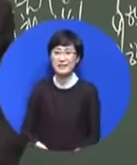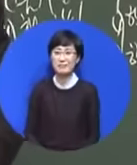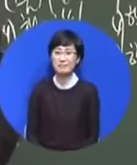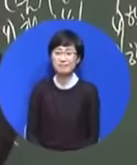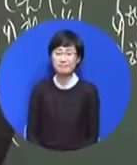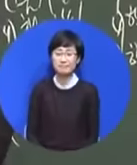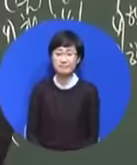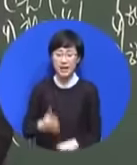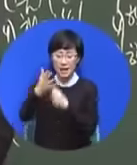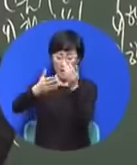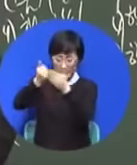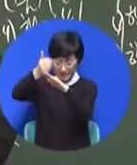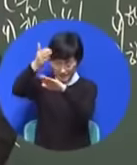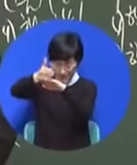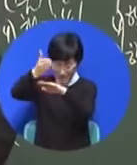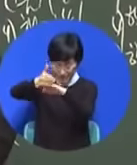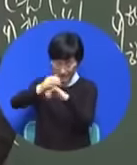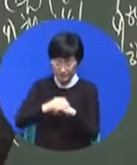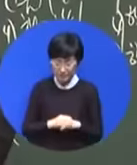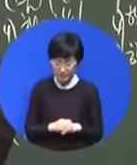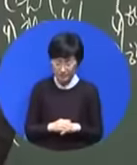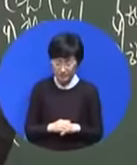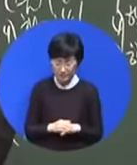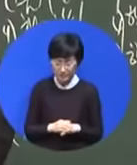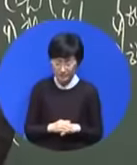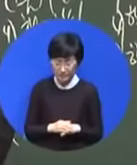축복합니다 하나님께 감사드립니다